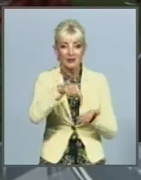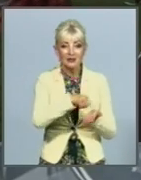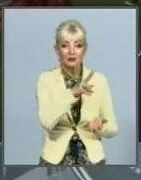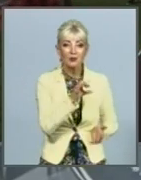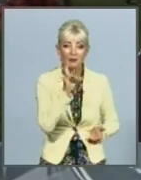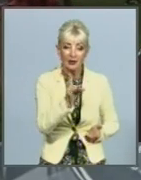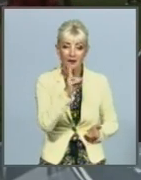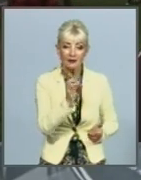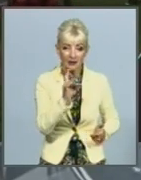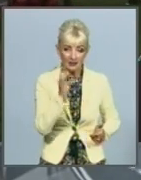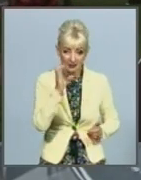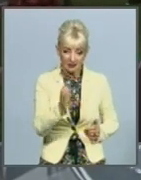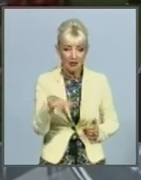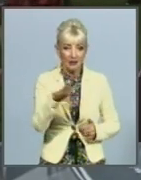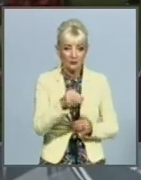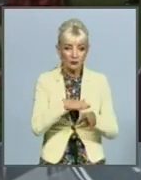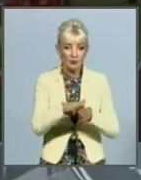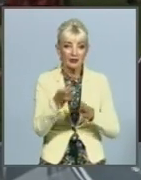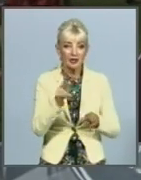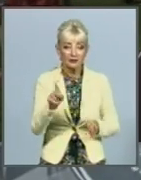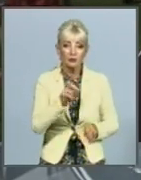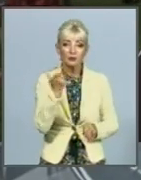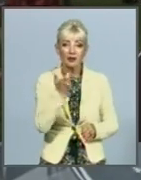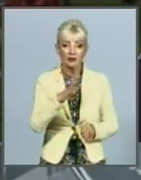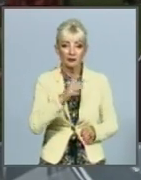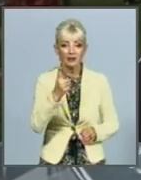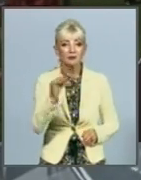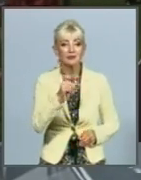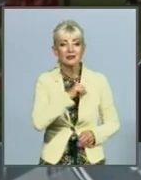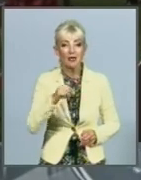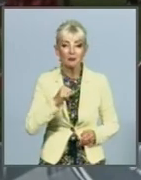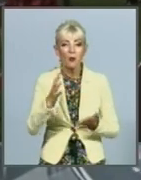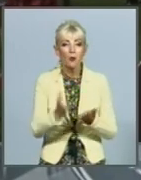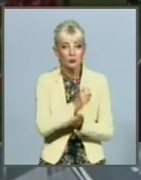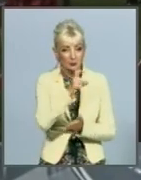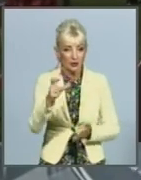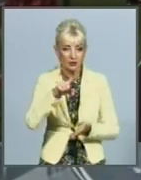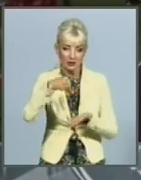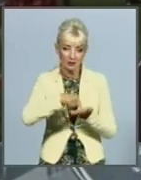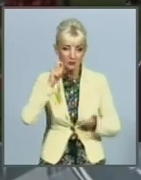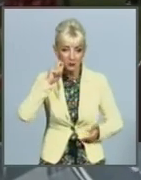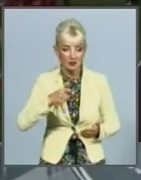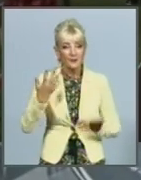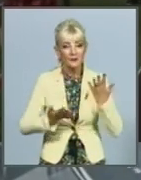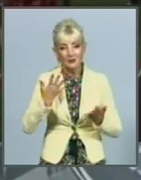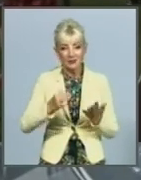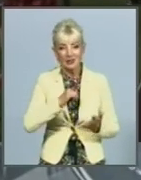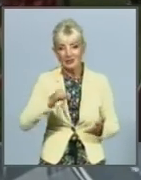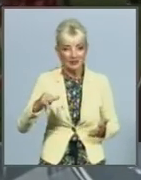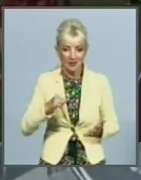Геннадий Адольфович Кернес все делает для того, чтобы Харьков был одним из самых успешных городов Украины. Наверное, самым